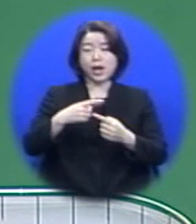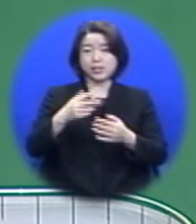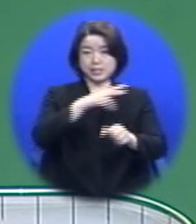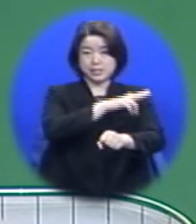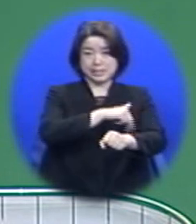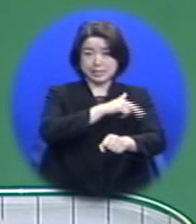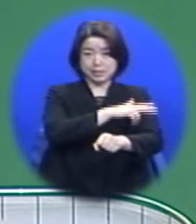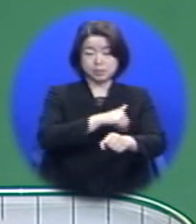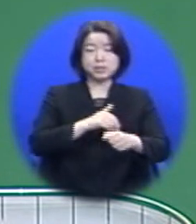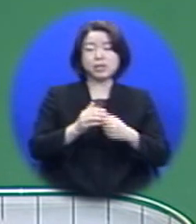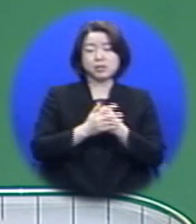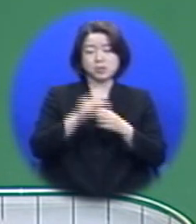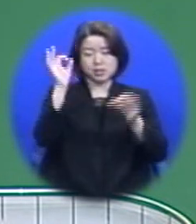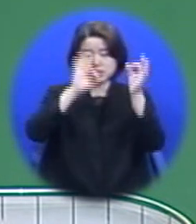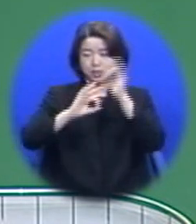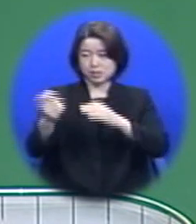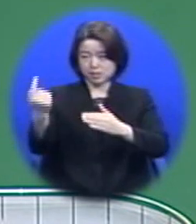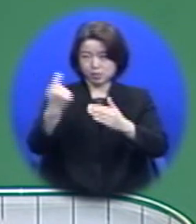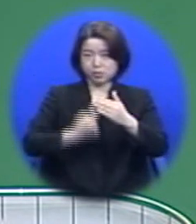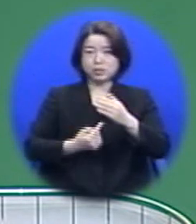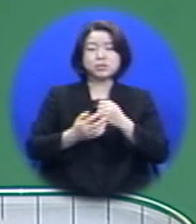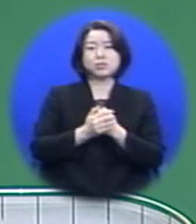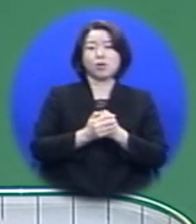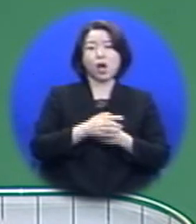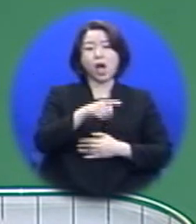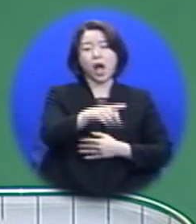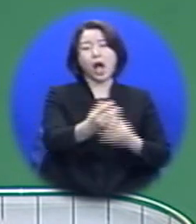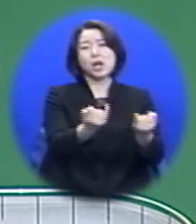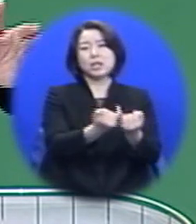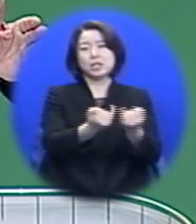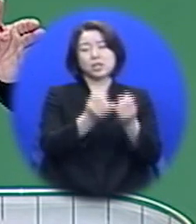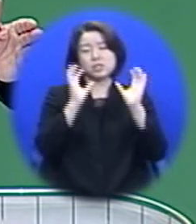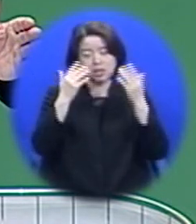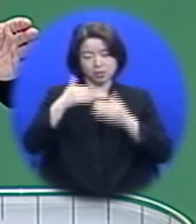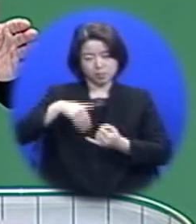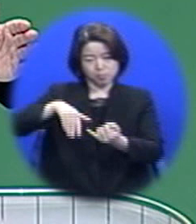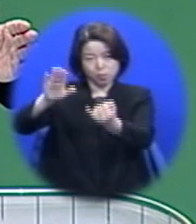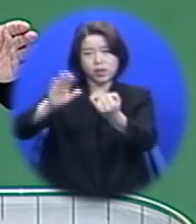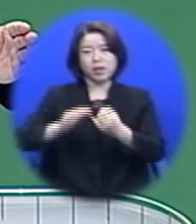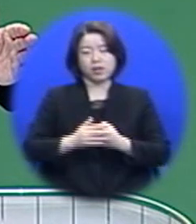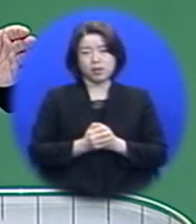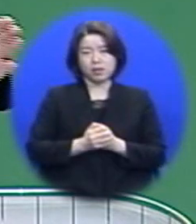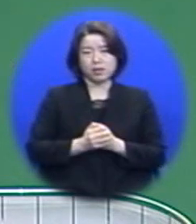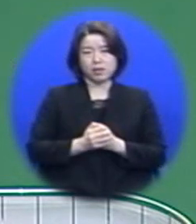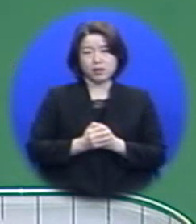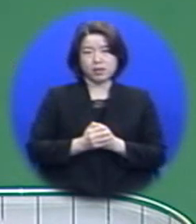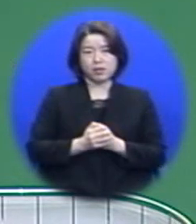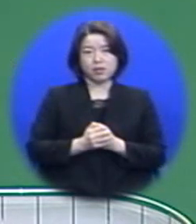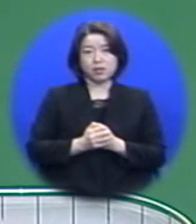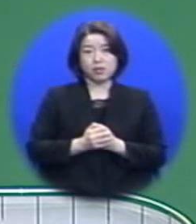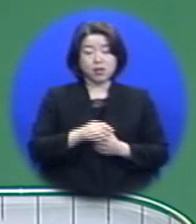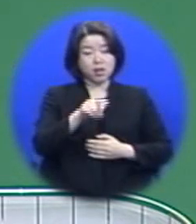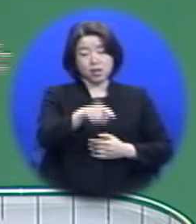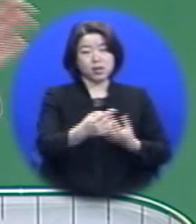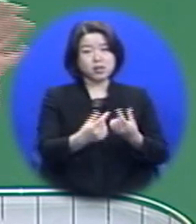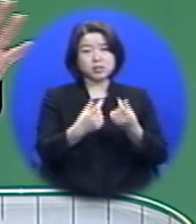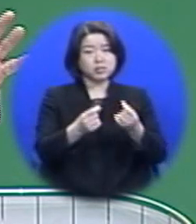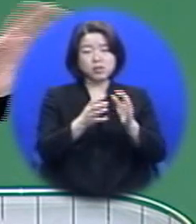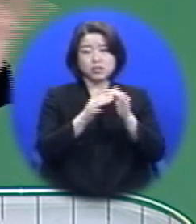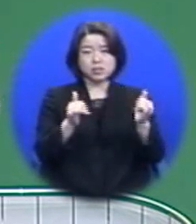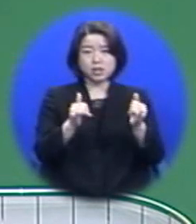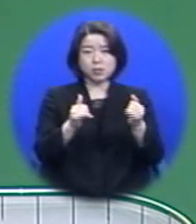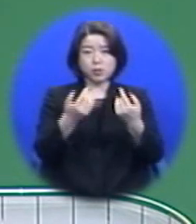집사님이 찾아와서는 그 여자 아이를 내보내라는 뭐 그런 그런 사람하고